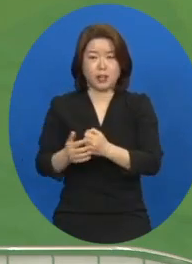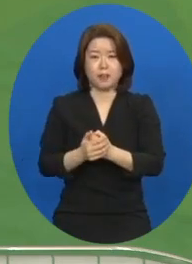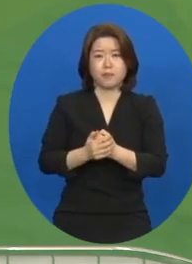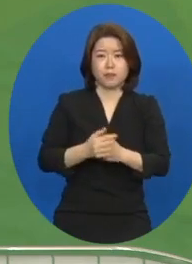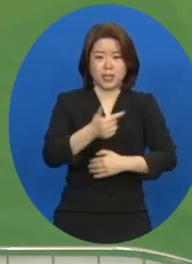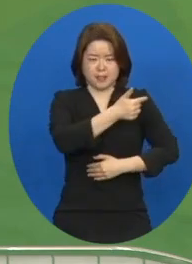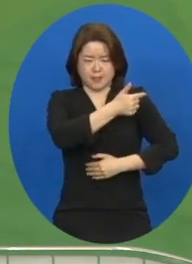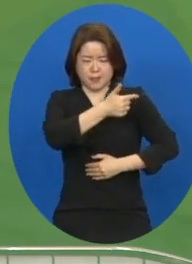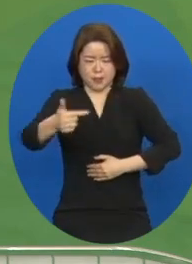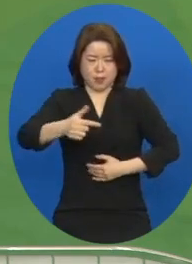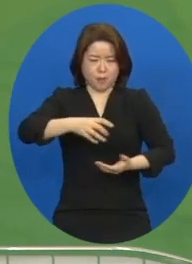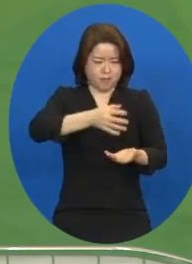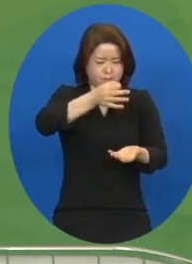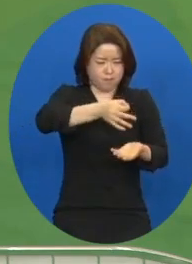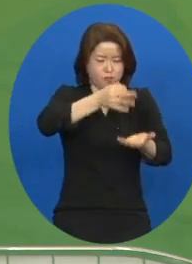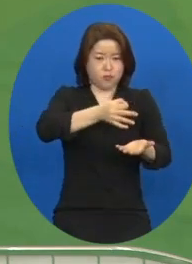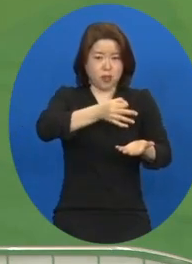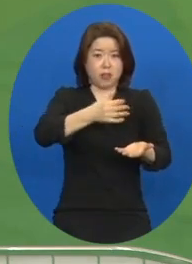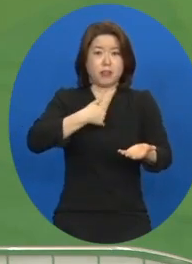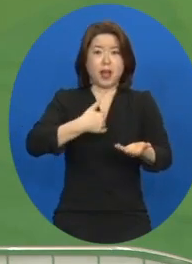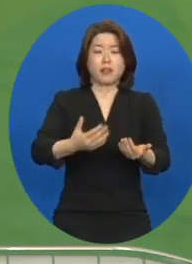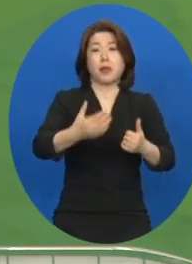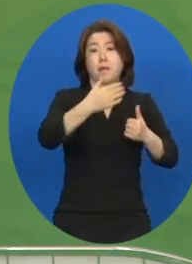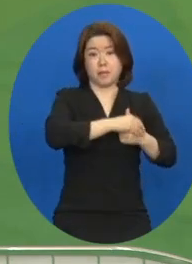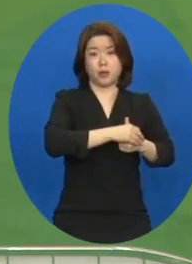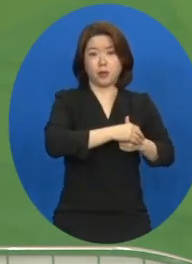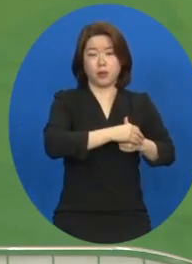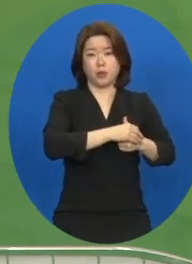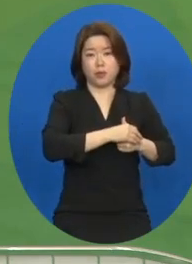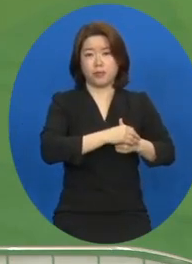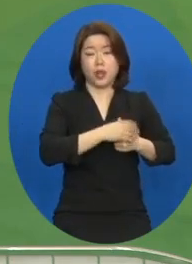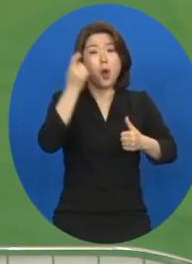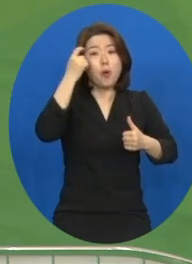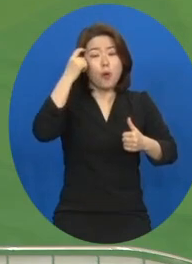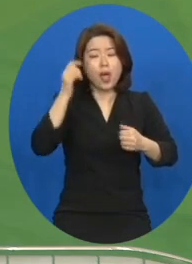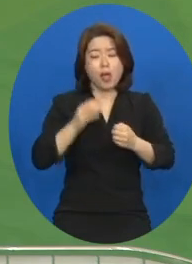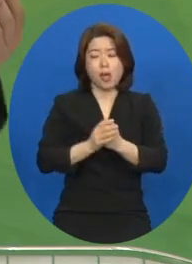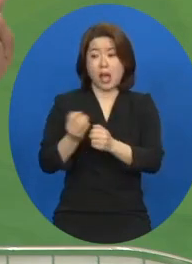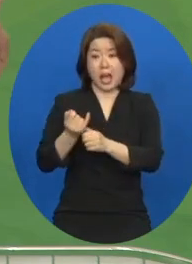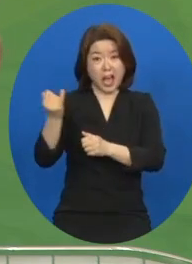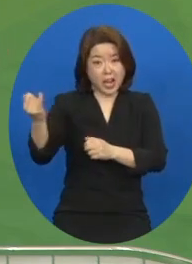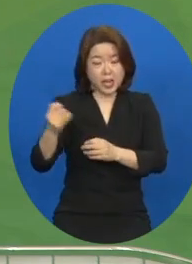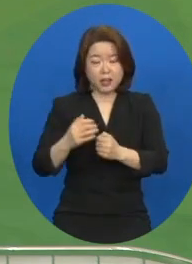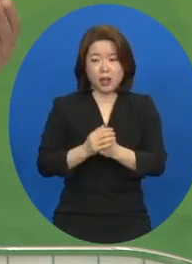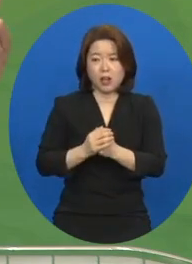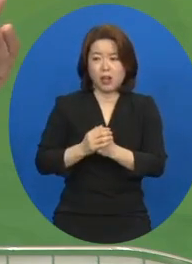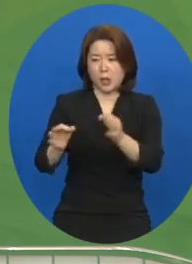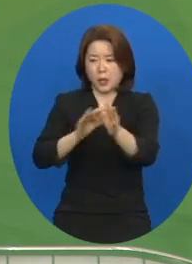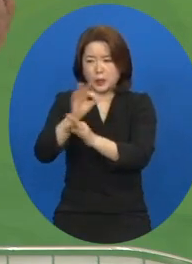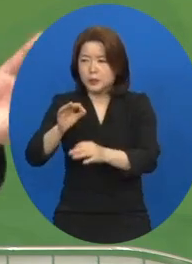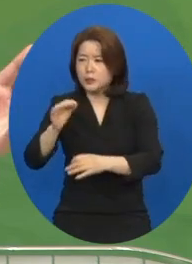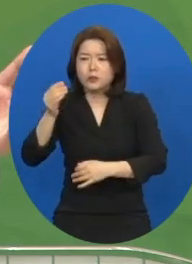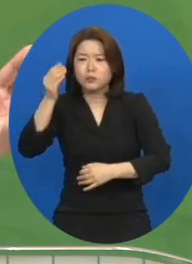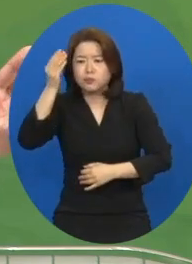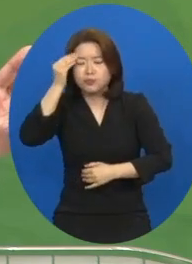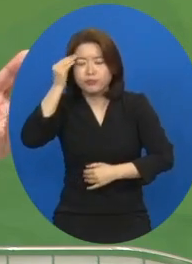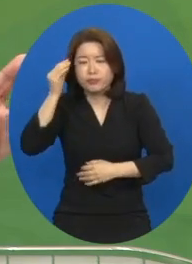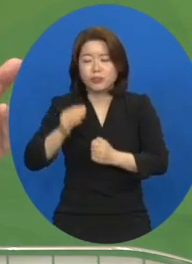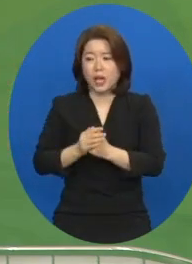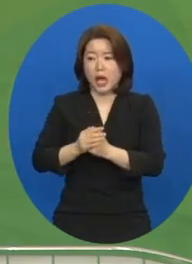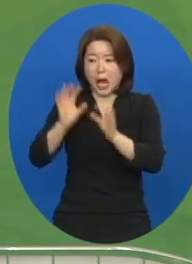큰 유산을 자기에게 맡겼다는 겁니다. 아내는 경제적으로 무능하고 자녀들은 아직도